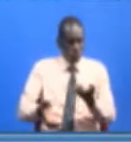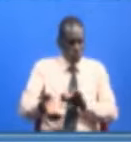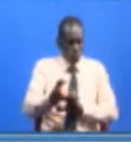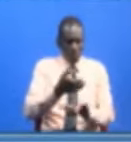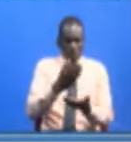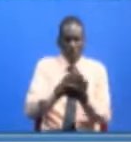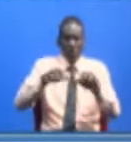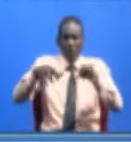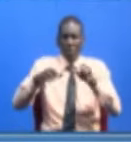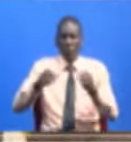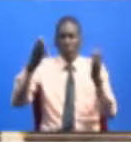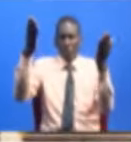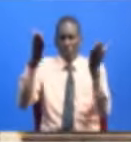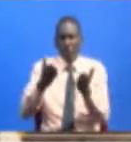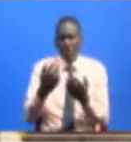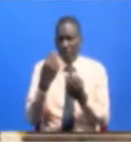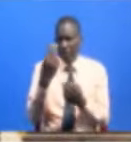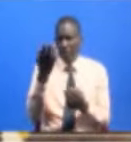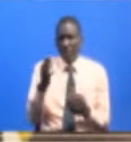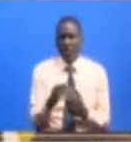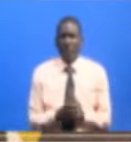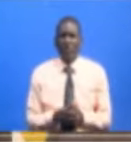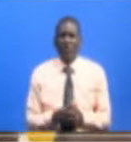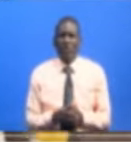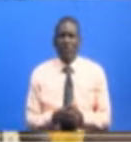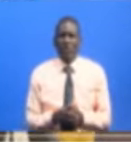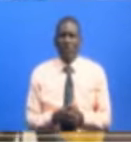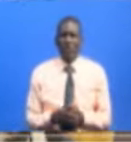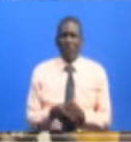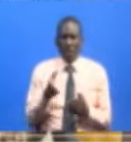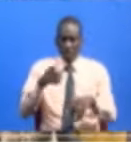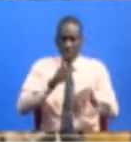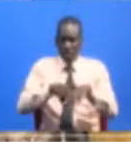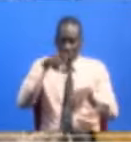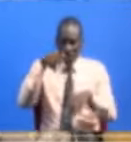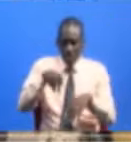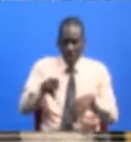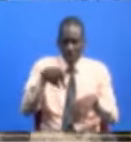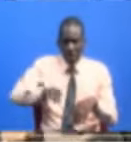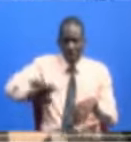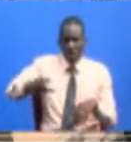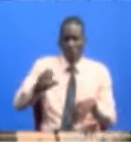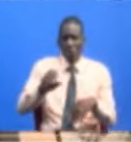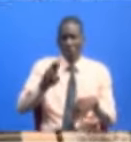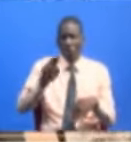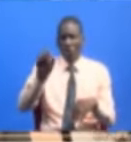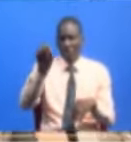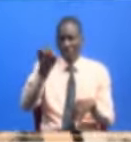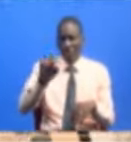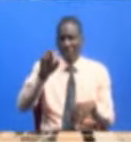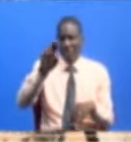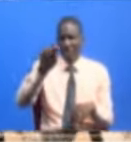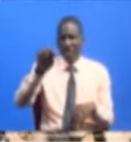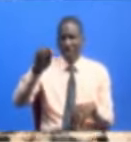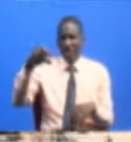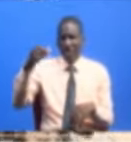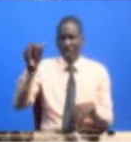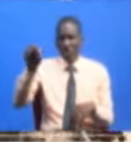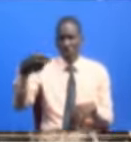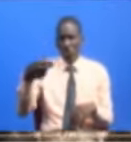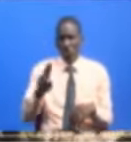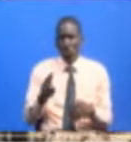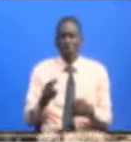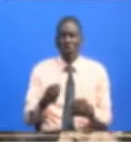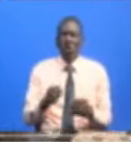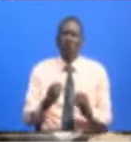tazama. Huu ni msimu wa upanzi katika kaunti ya Uasingisho. Ripoti za kupatikana kwa